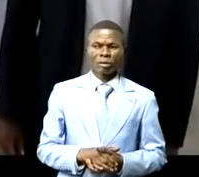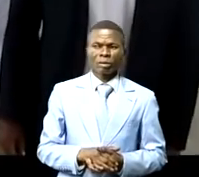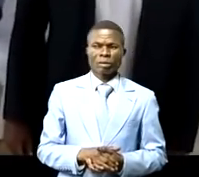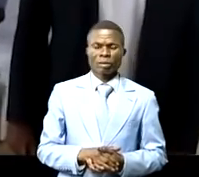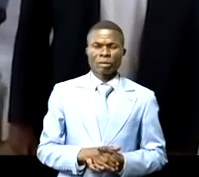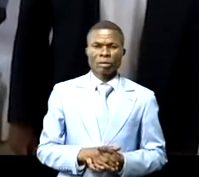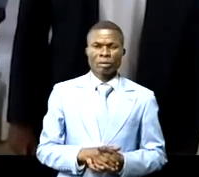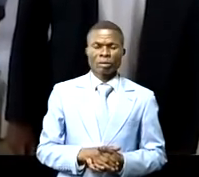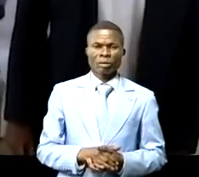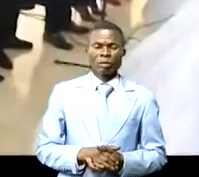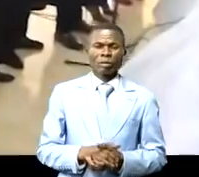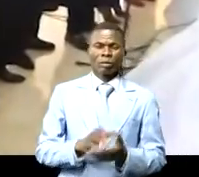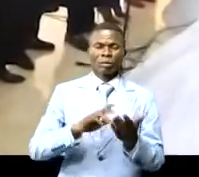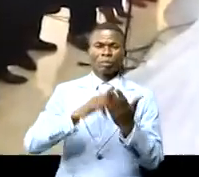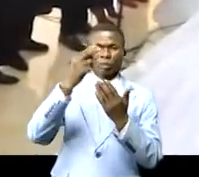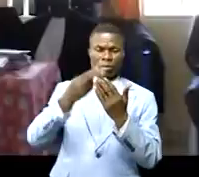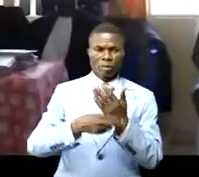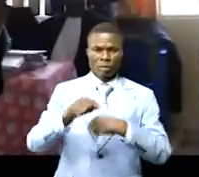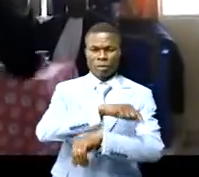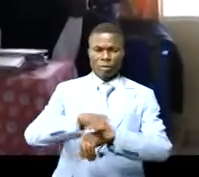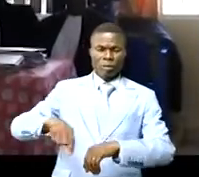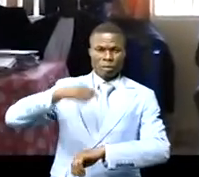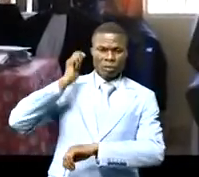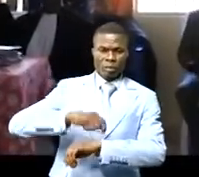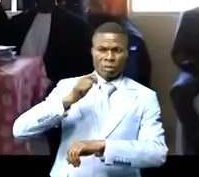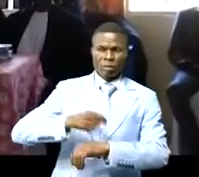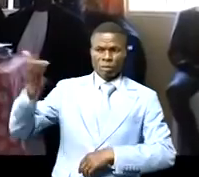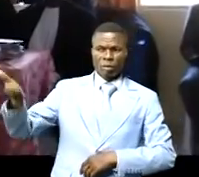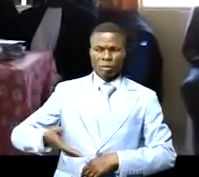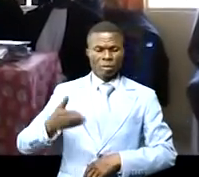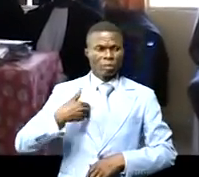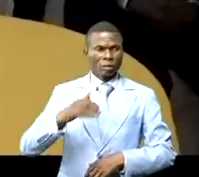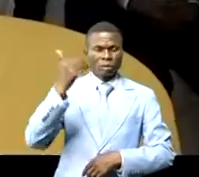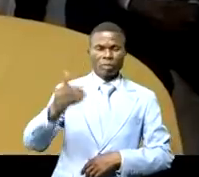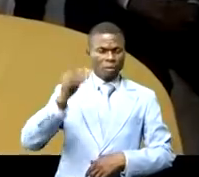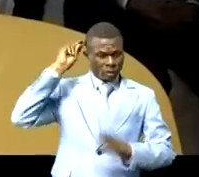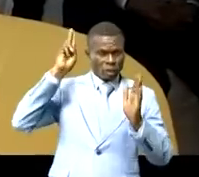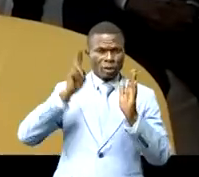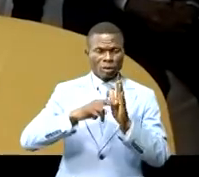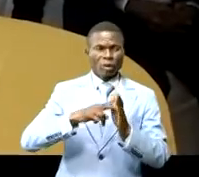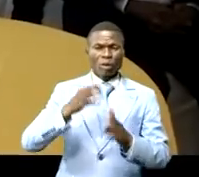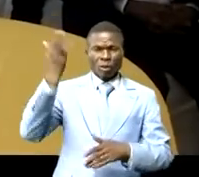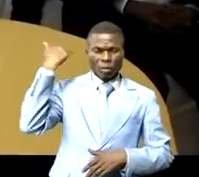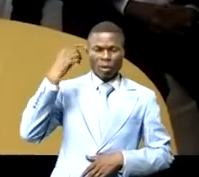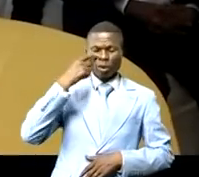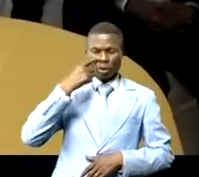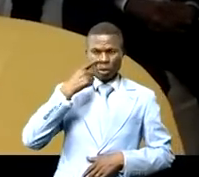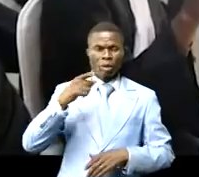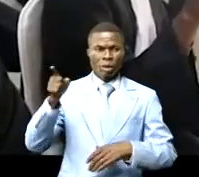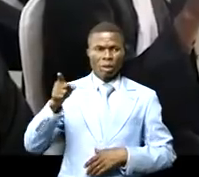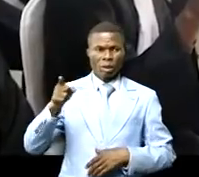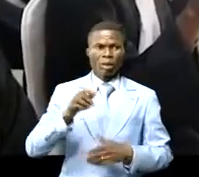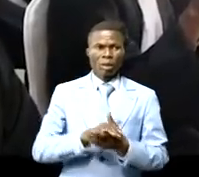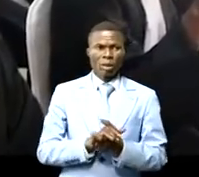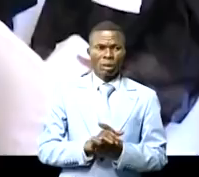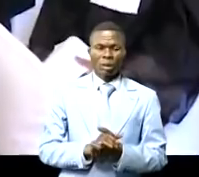Oscillant au tableau de l'ordre devant la cour d'appel à son audience publique, devant le gouverneur de Maïndombe, Poutou Paul